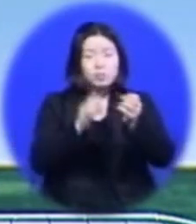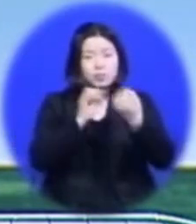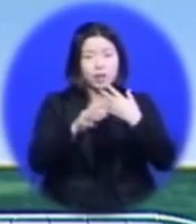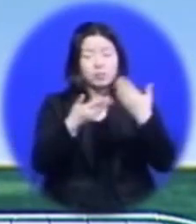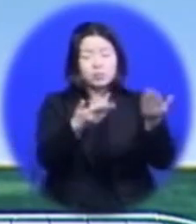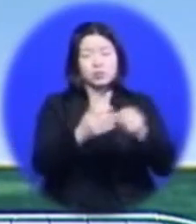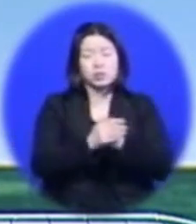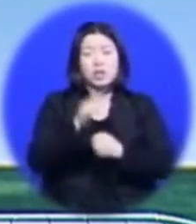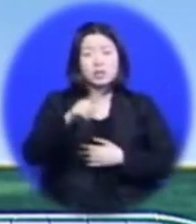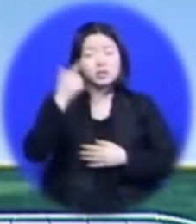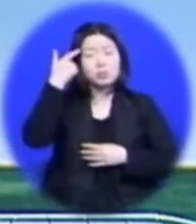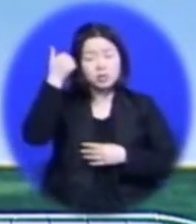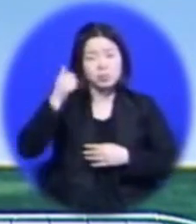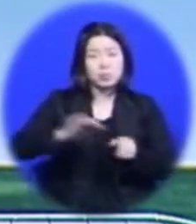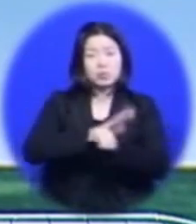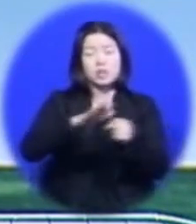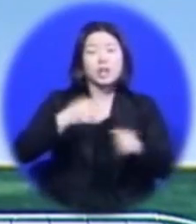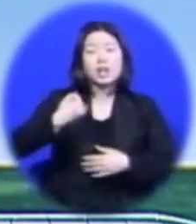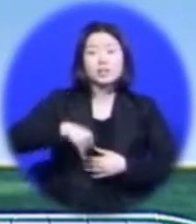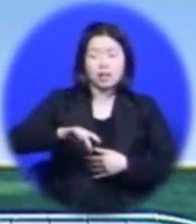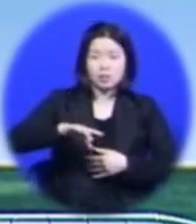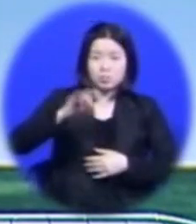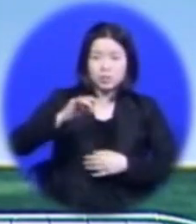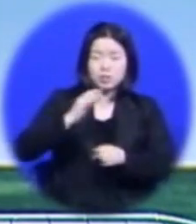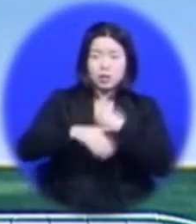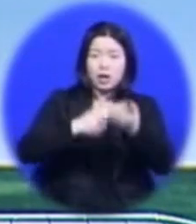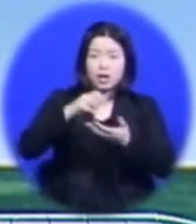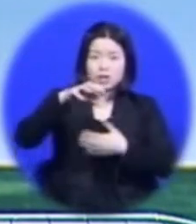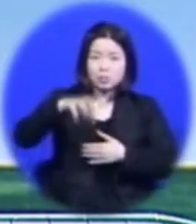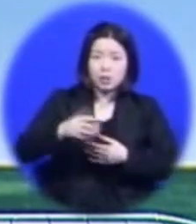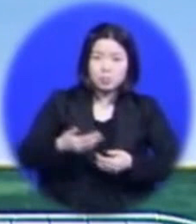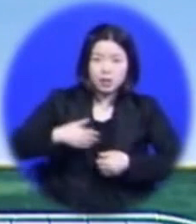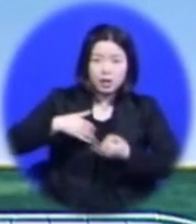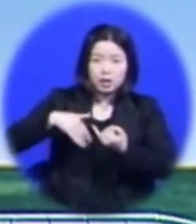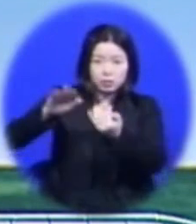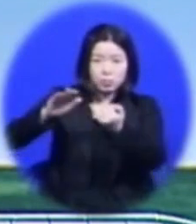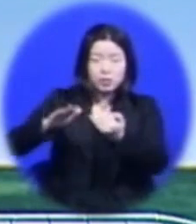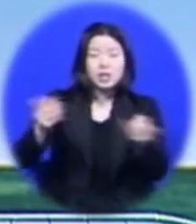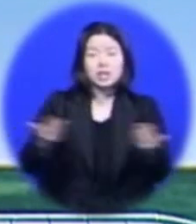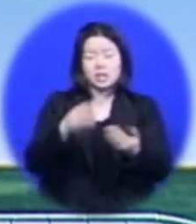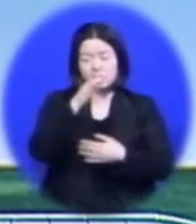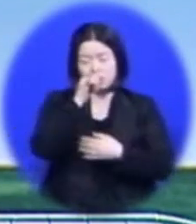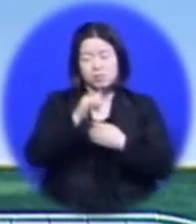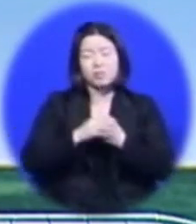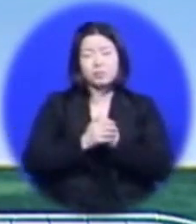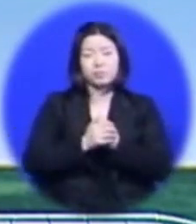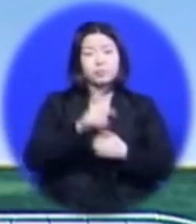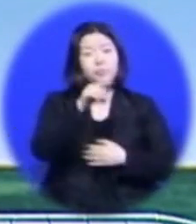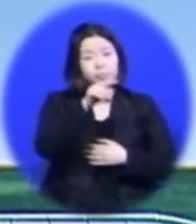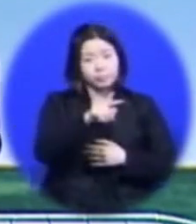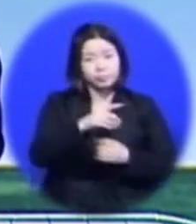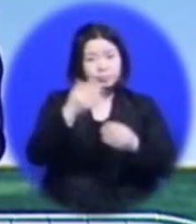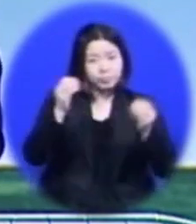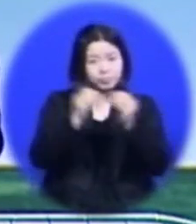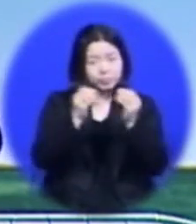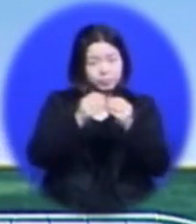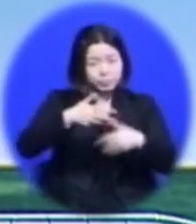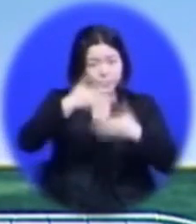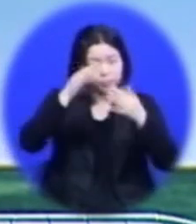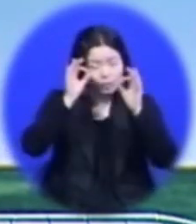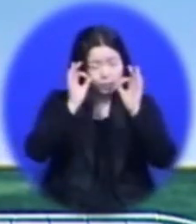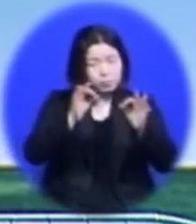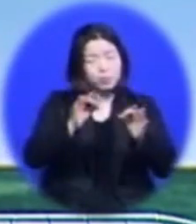그 목사님도 사랑하는 딸을 먼저 하나님 앞에 보낸 일이 있어요. 너의 글을 읽고